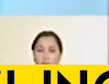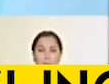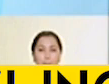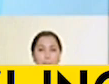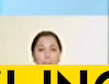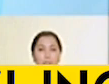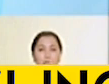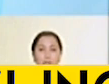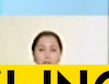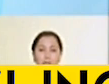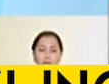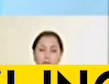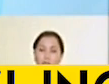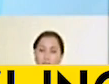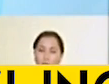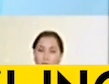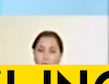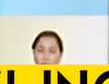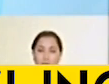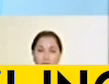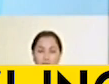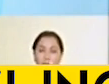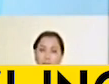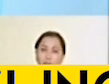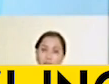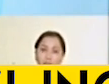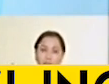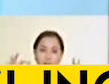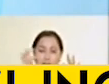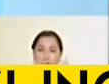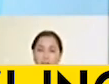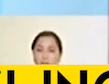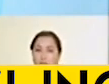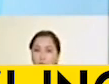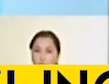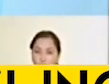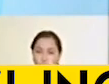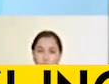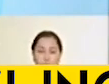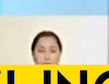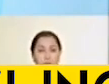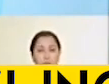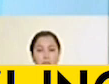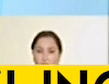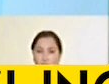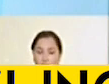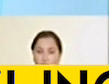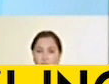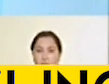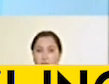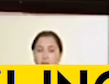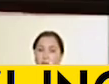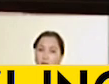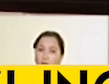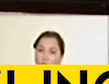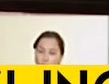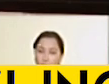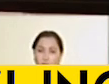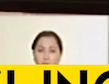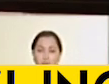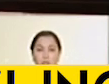milliy taomlarni klaster usulida mana shunday jadvalga joylashtirib oling. Aziz